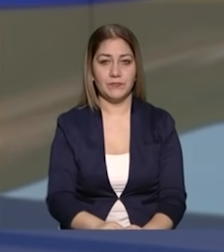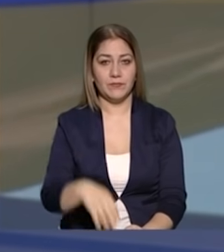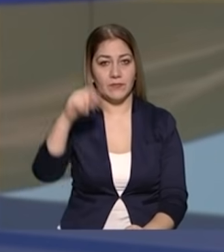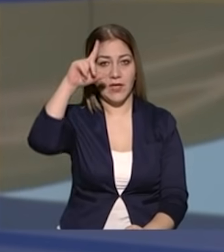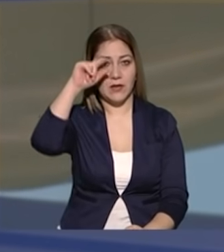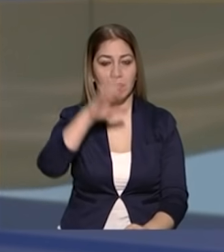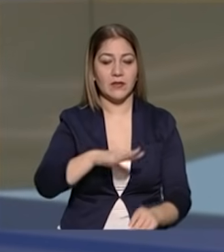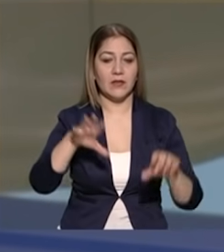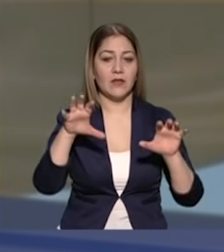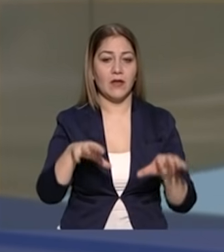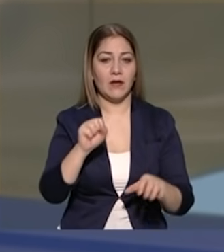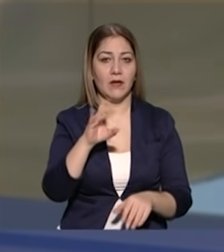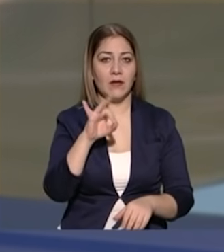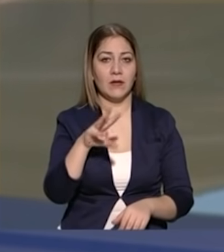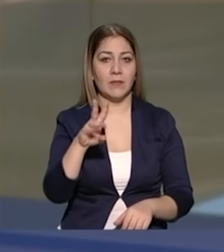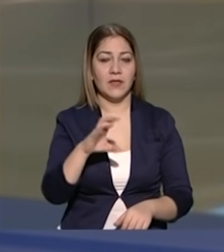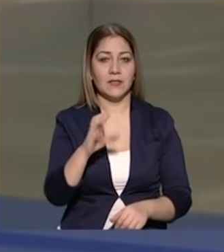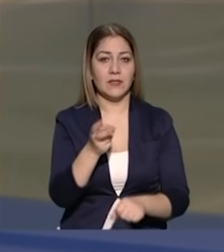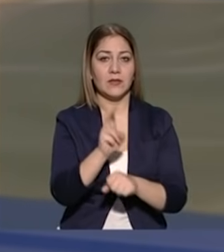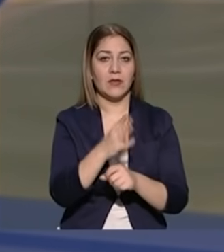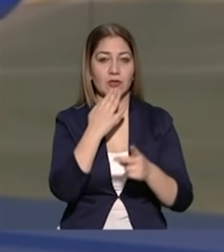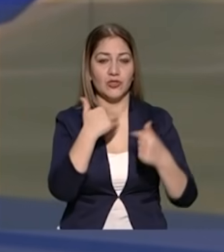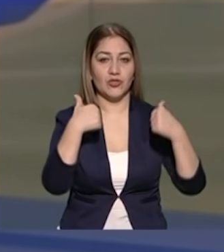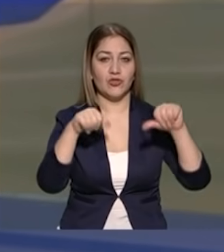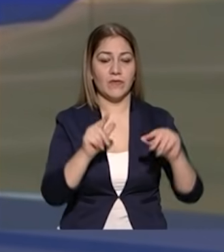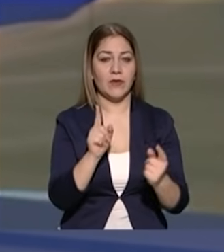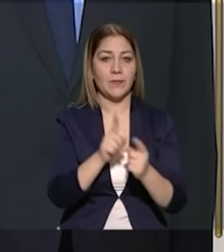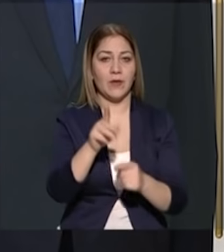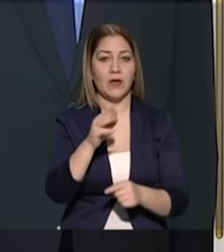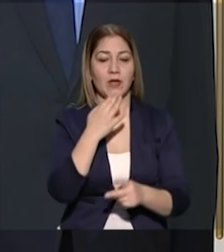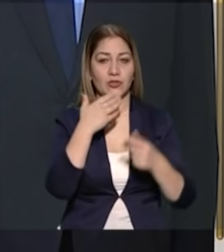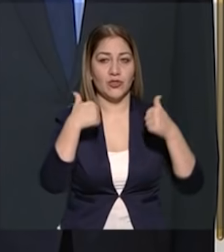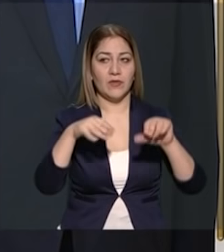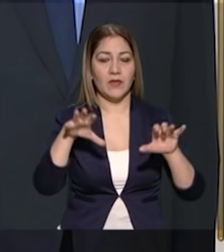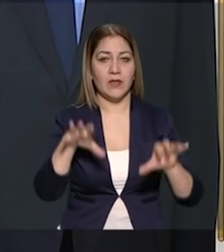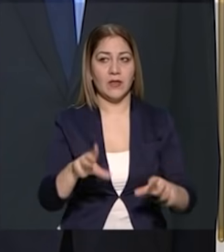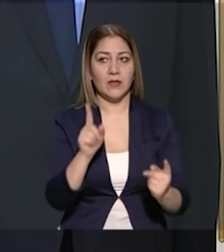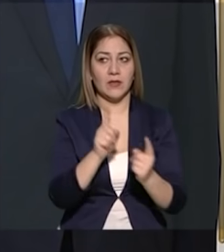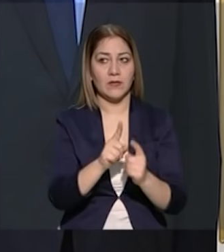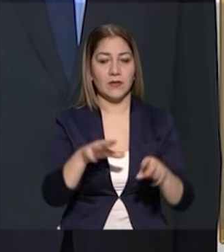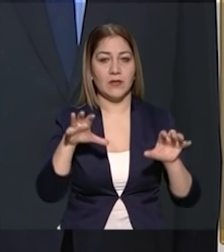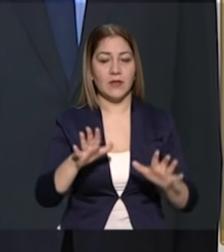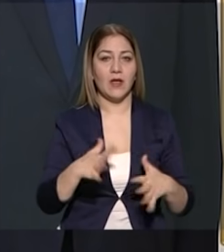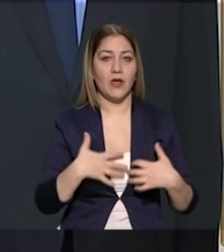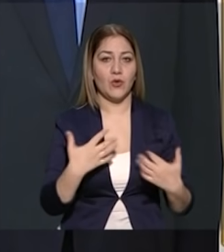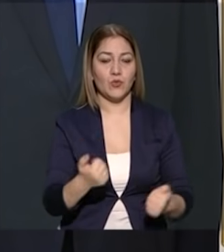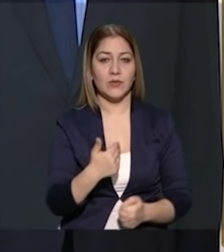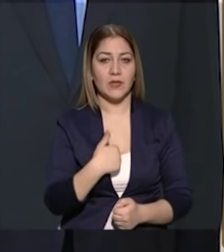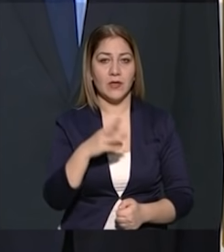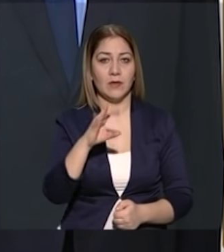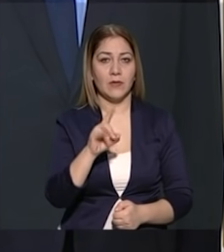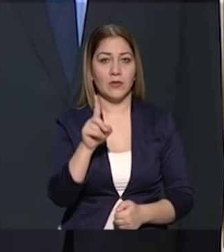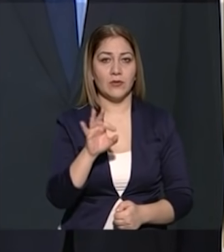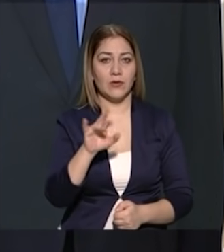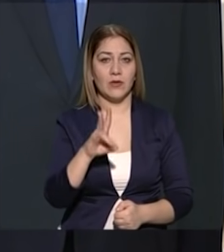Հայաստանի նախագահ Արմեն Սարգսյանն այցելել է խորհրդարան հանդիպել ազգային ժողովի նախագահ Հարարատ Միրզոյանի հետ։ Նախագահն առողջություն է մաղթել Միրզոյանին,